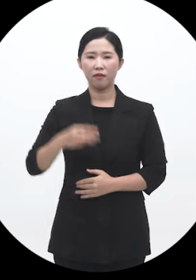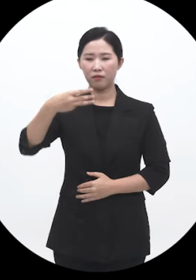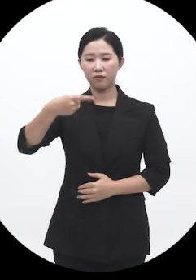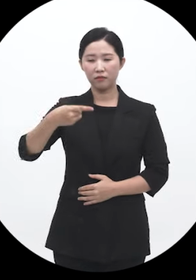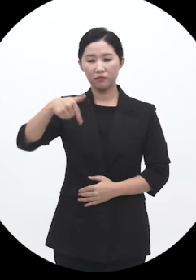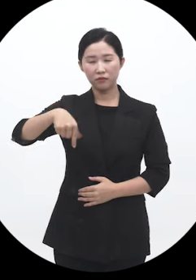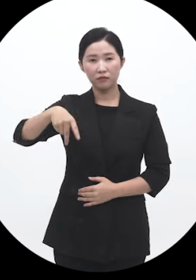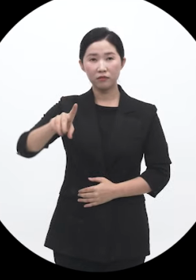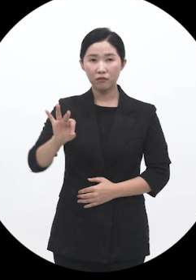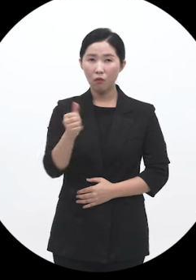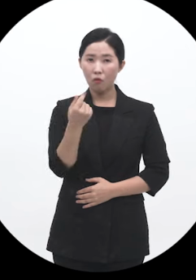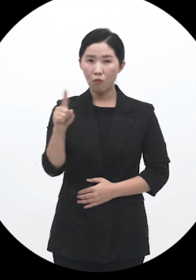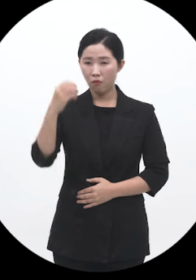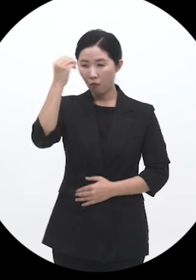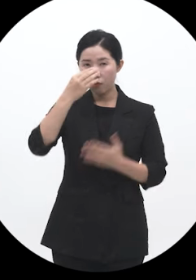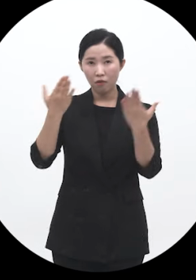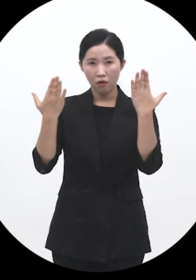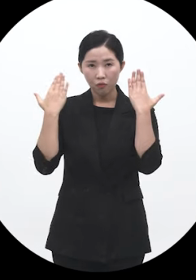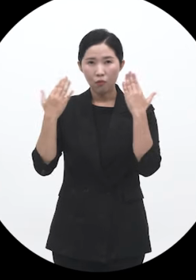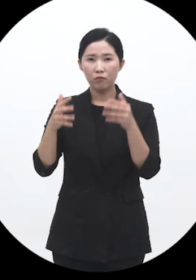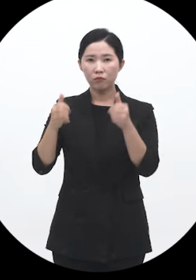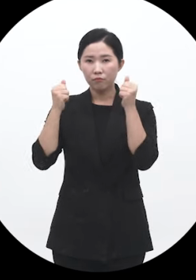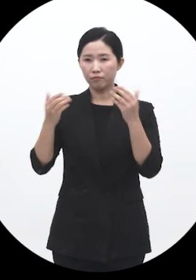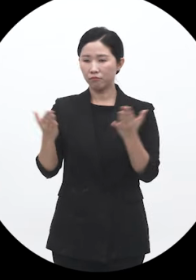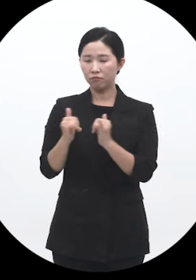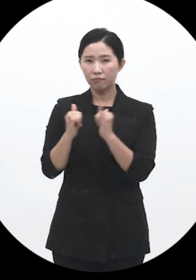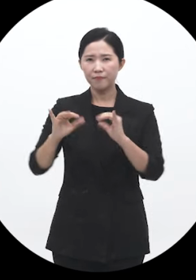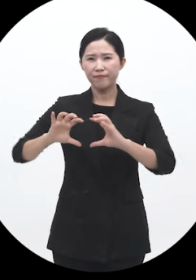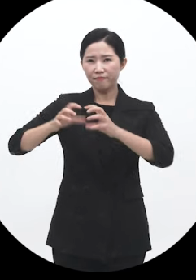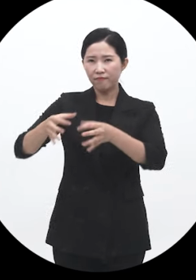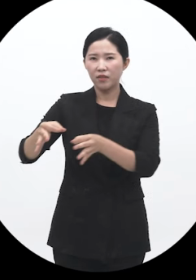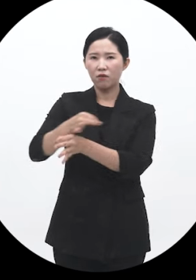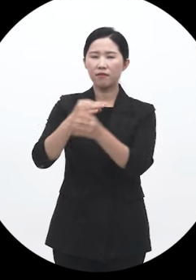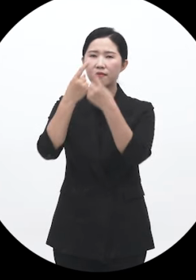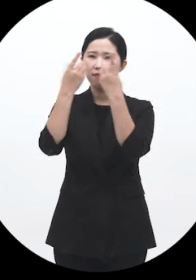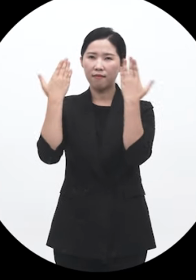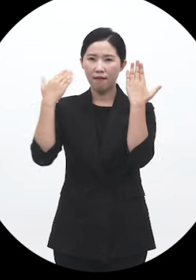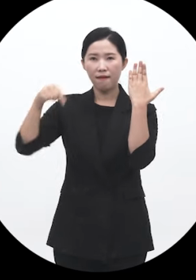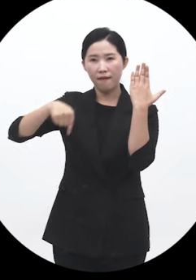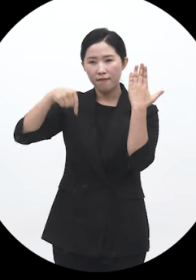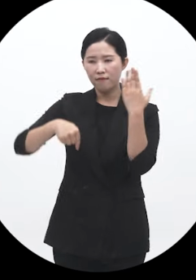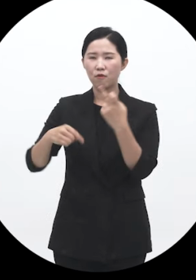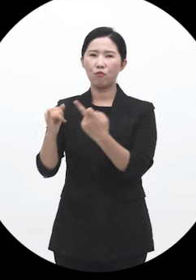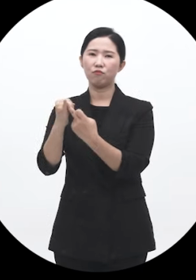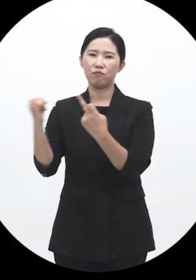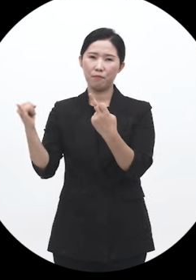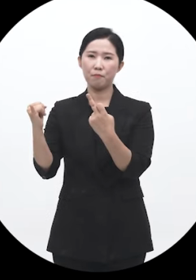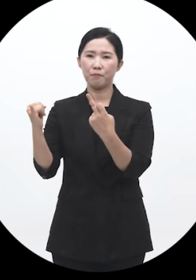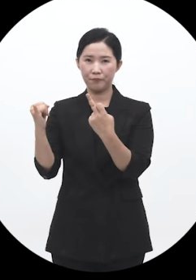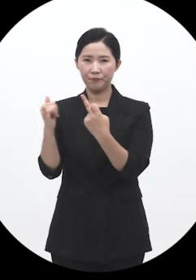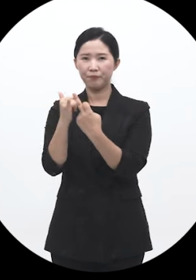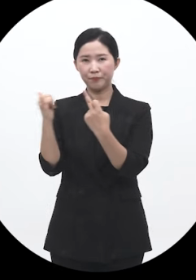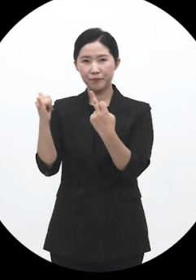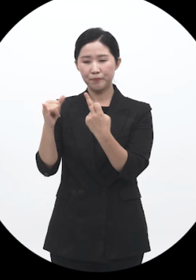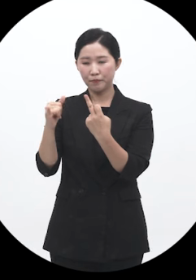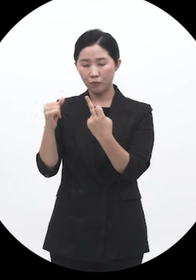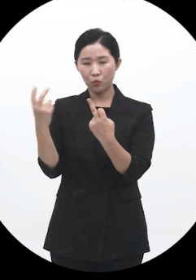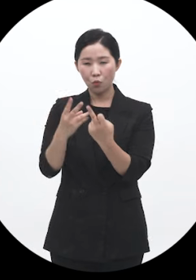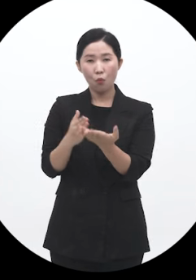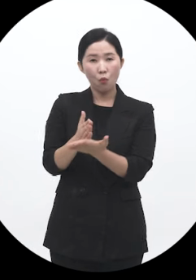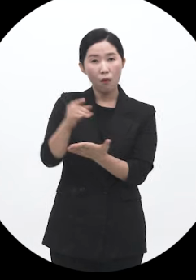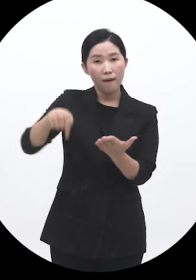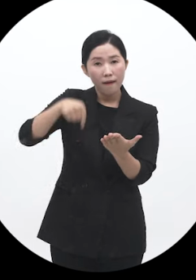글로벌 경영대학으로 계열 선발하고 정원 외에서는 94명을 학과별로